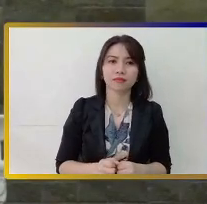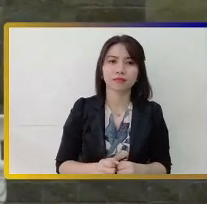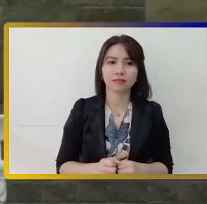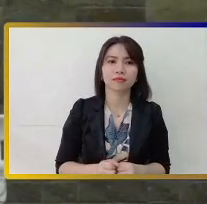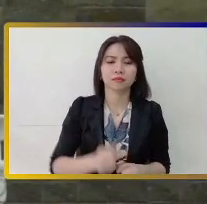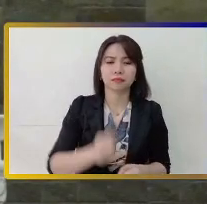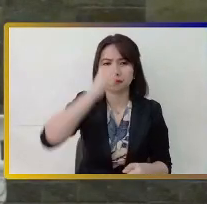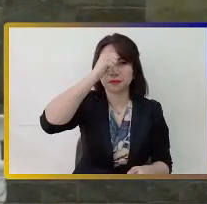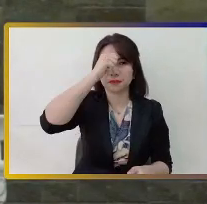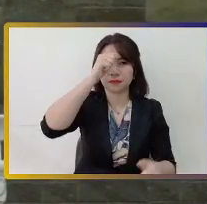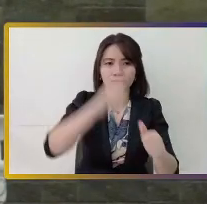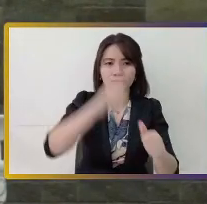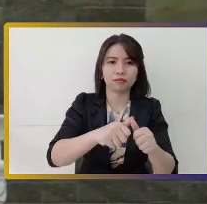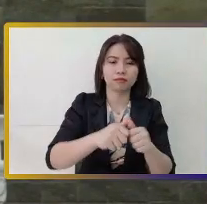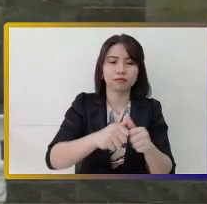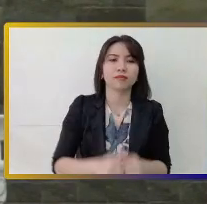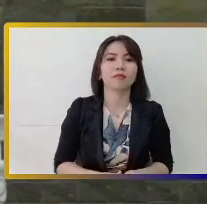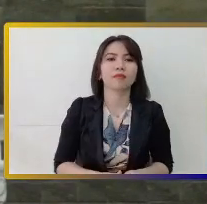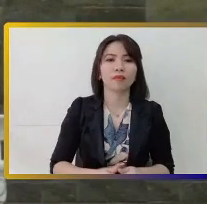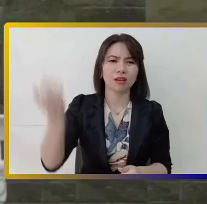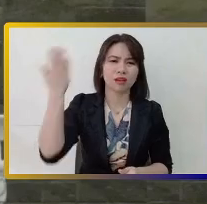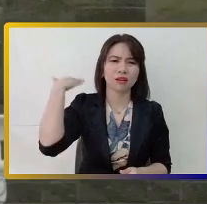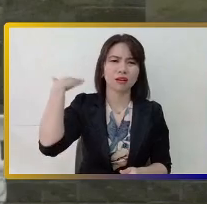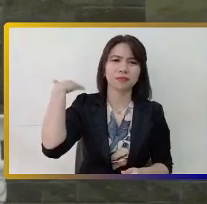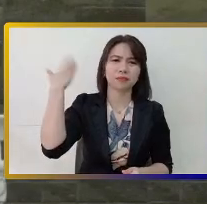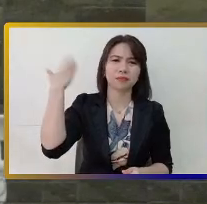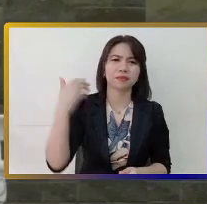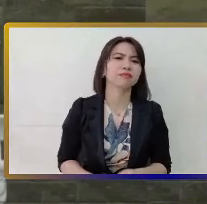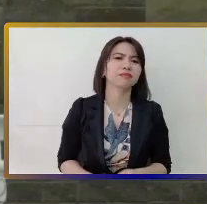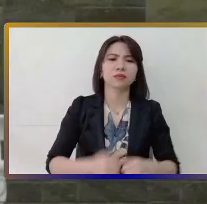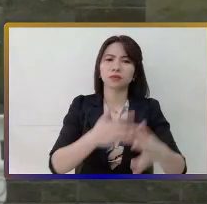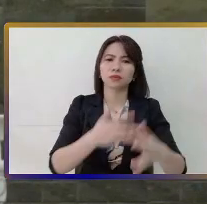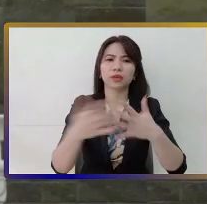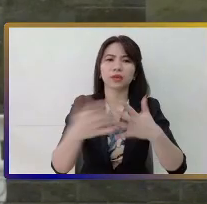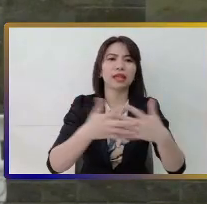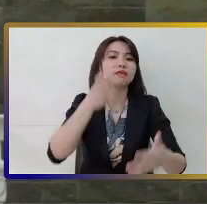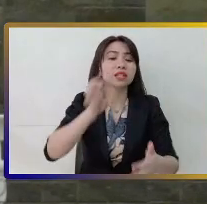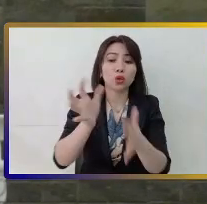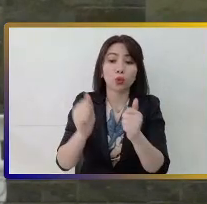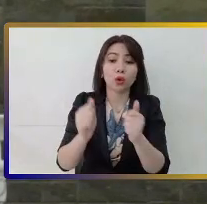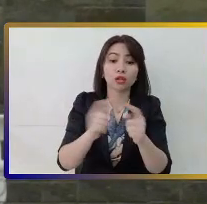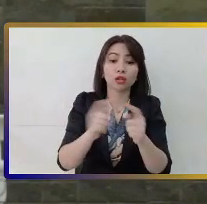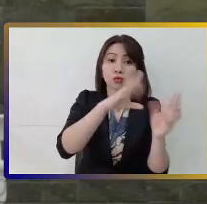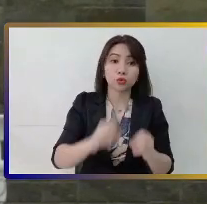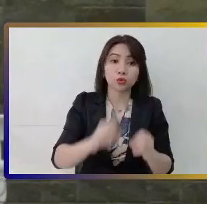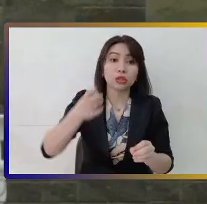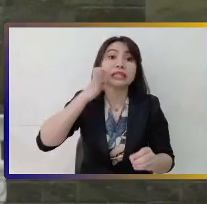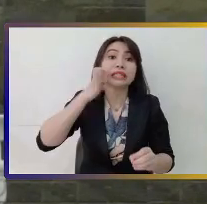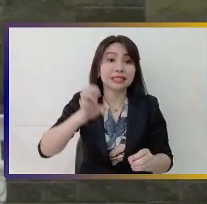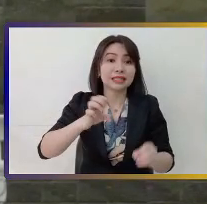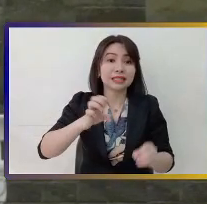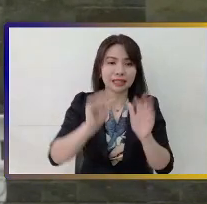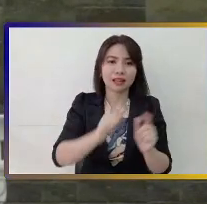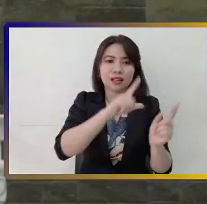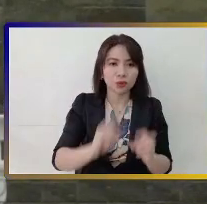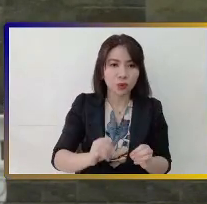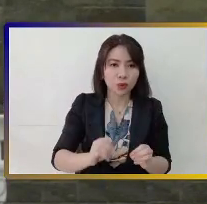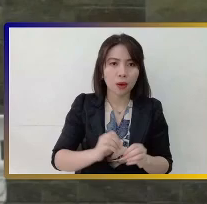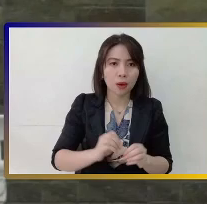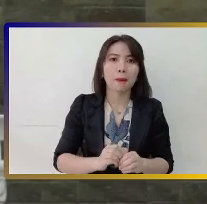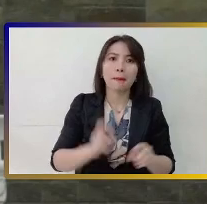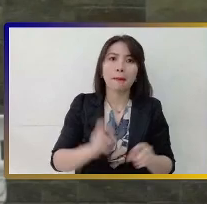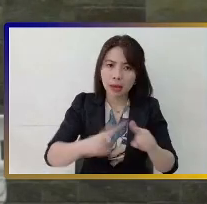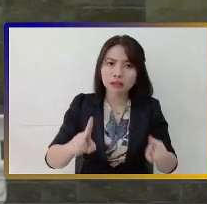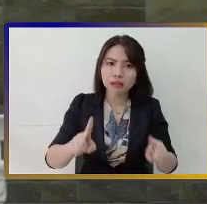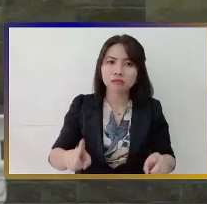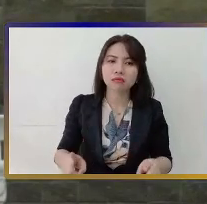natin na dati anuman ang gusto niyang gawin, magagawa niya. Pero hindi